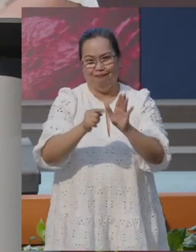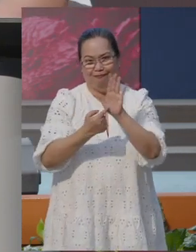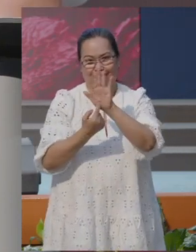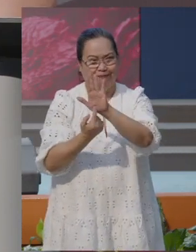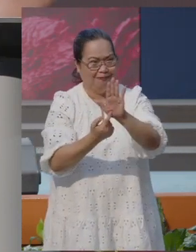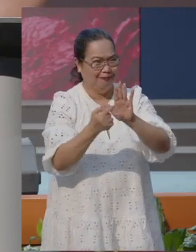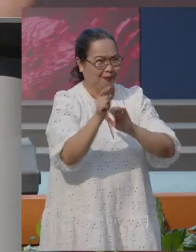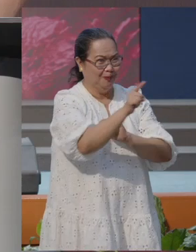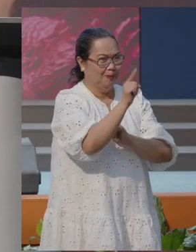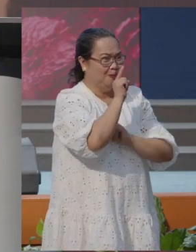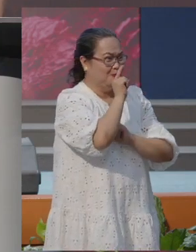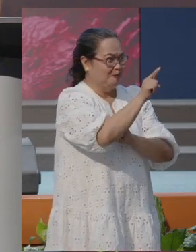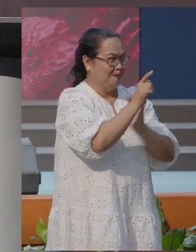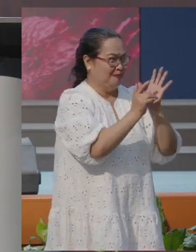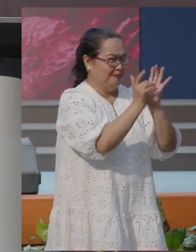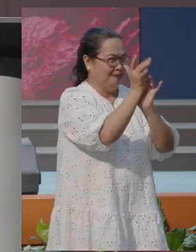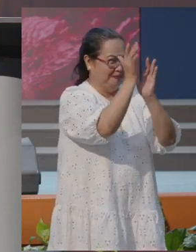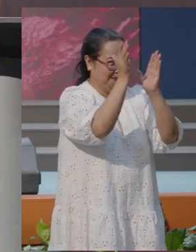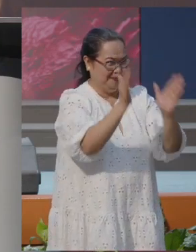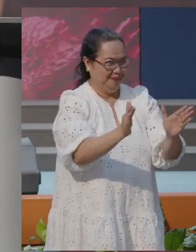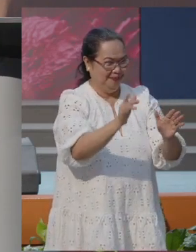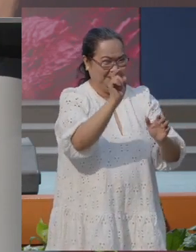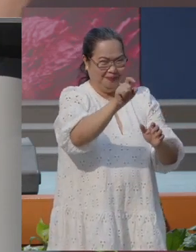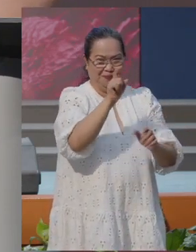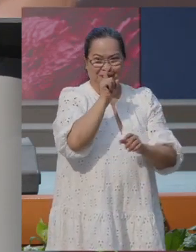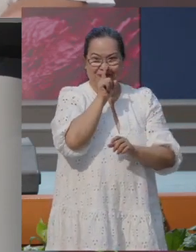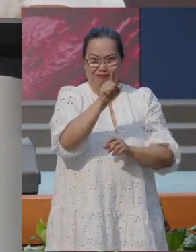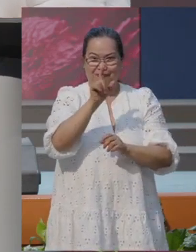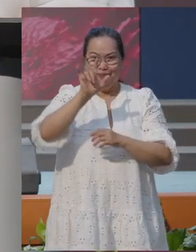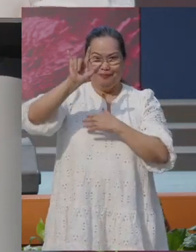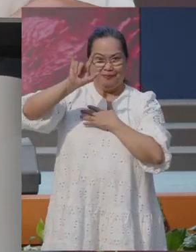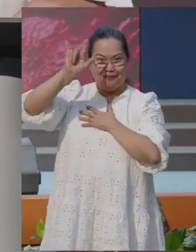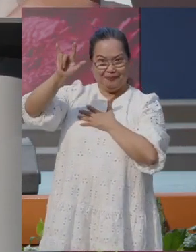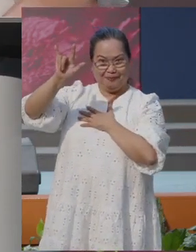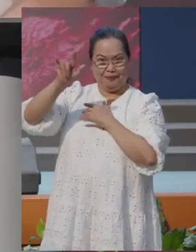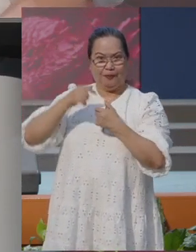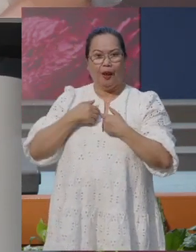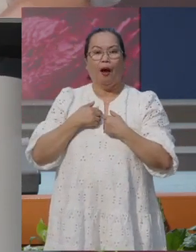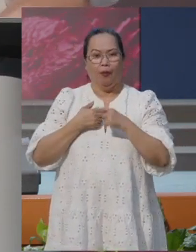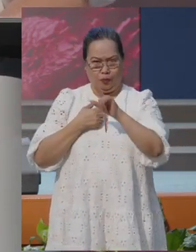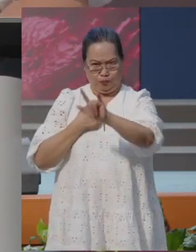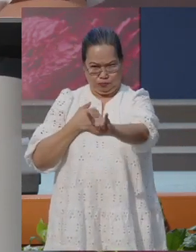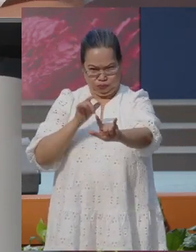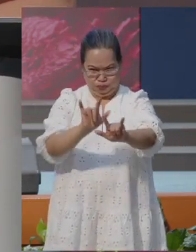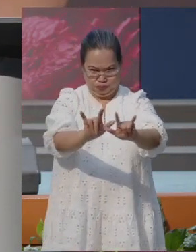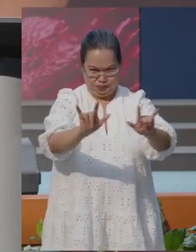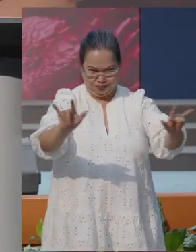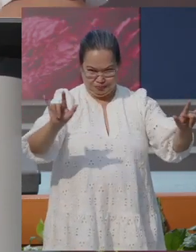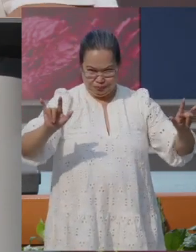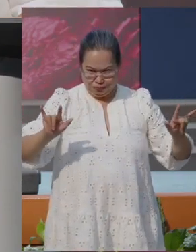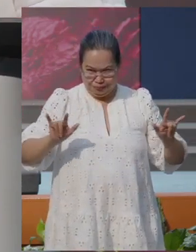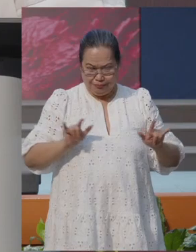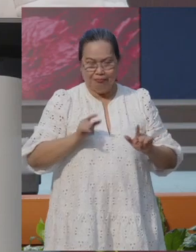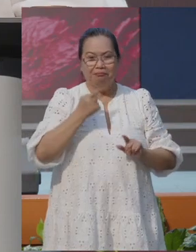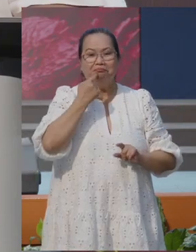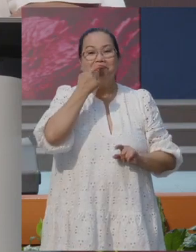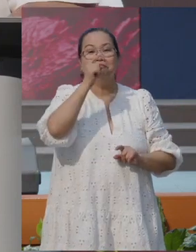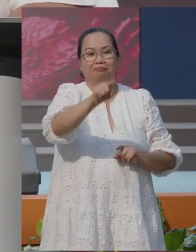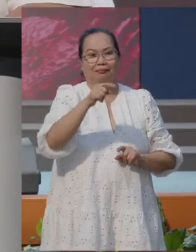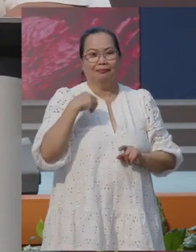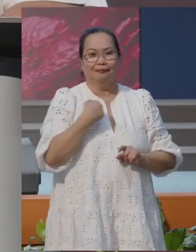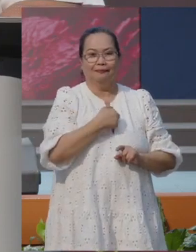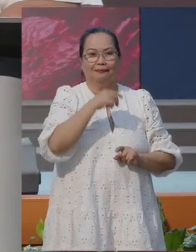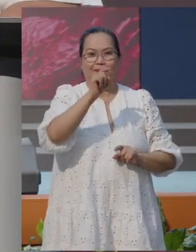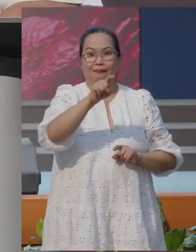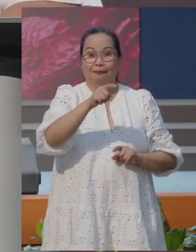ng tunay na Kristiyano na may tunay na pag-ibig sa kapwa. Meron ding utos sa atin na ibigin